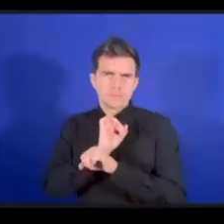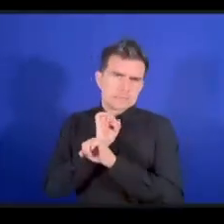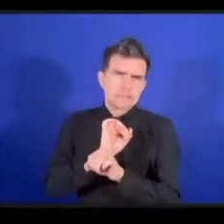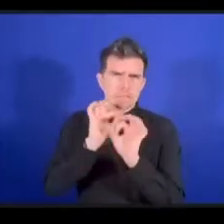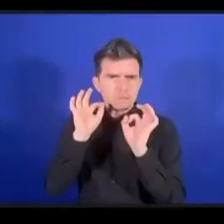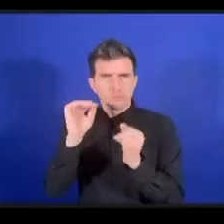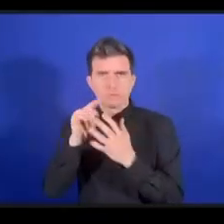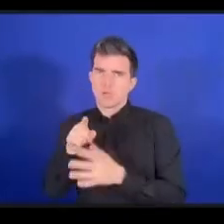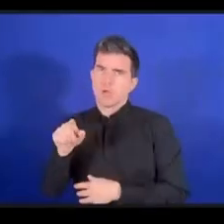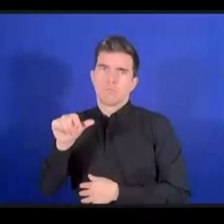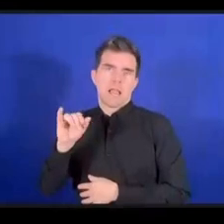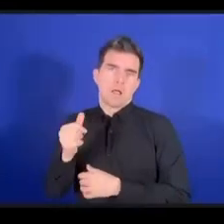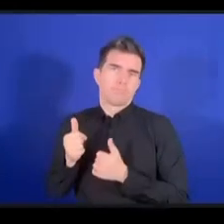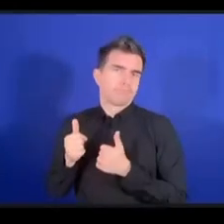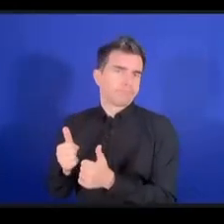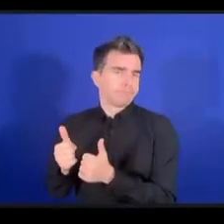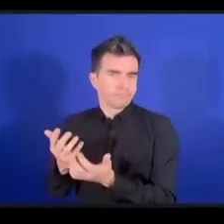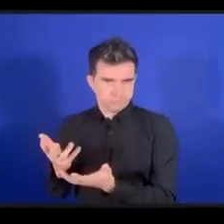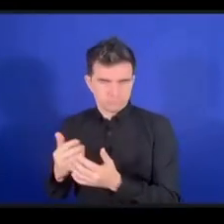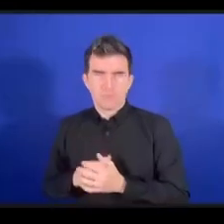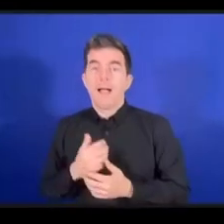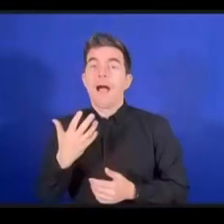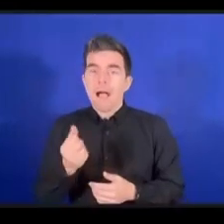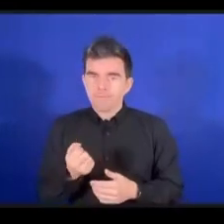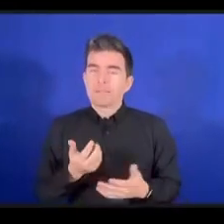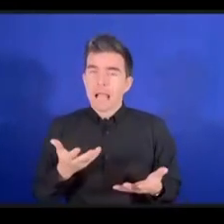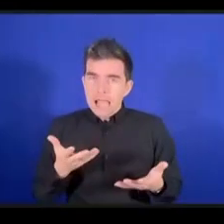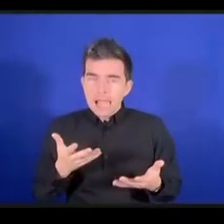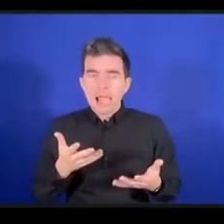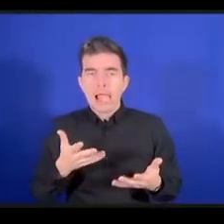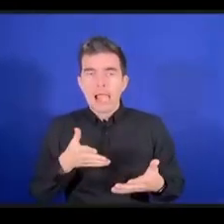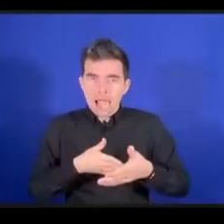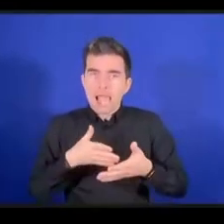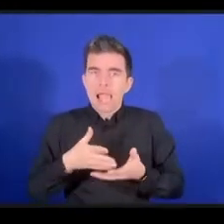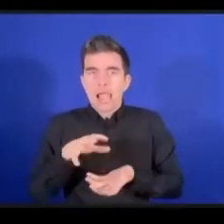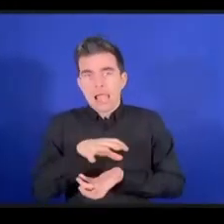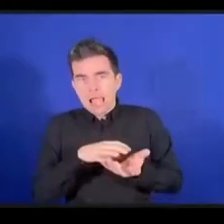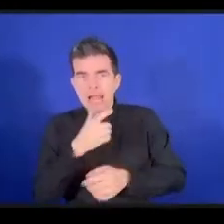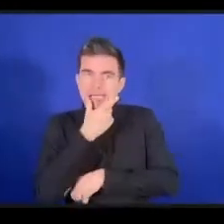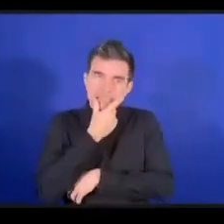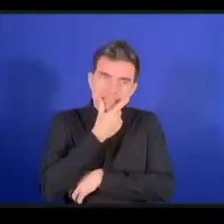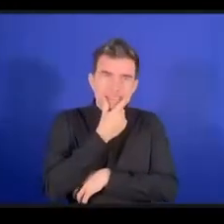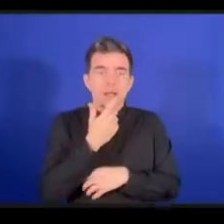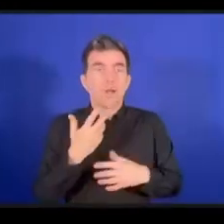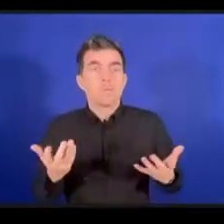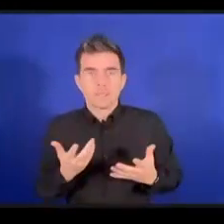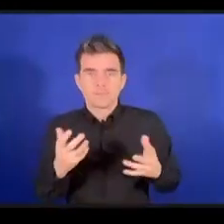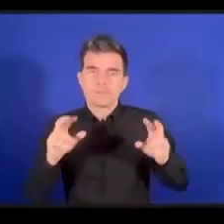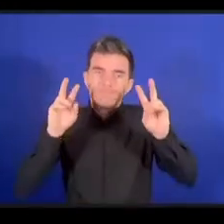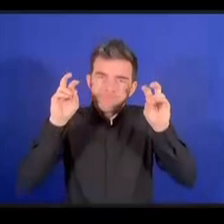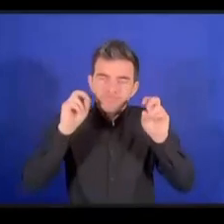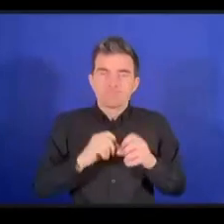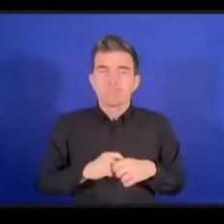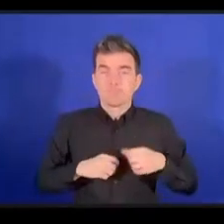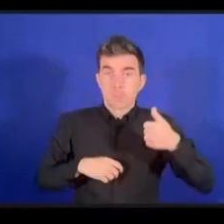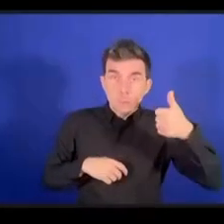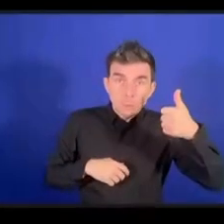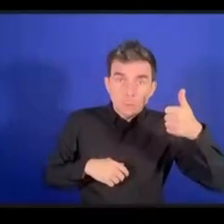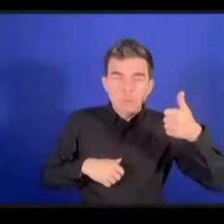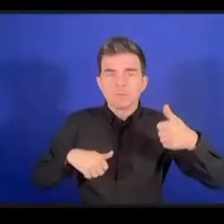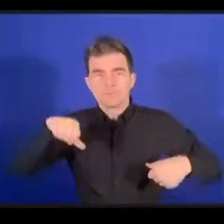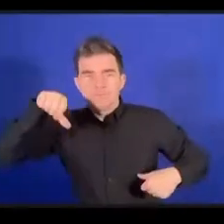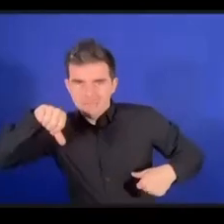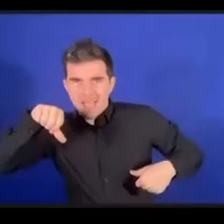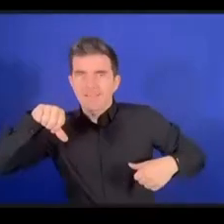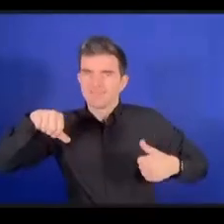有这个好人和坏人啊，这样的说法。有很多黑客啊，他们也使